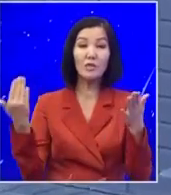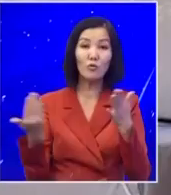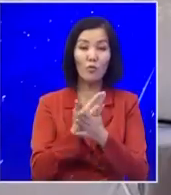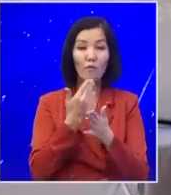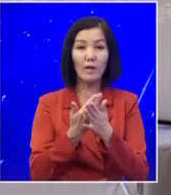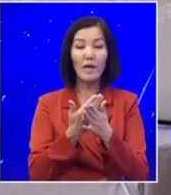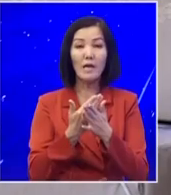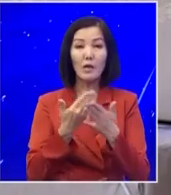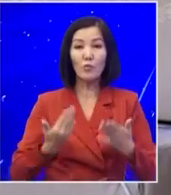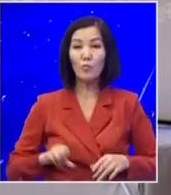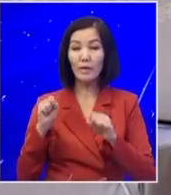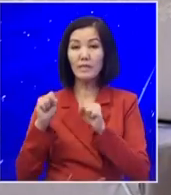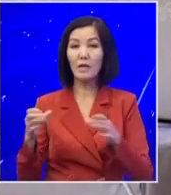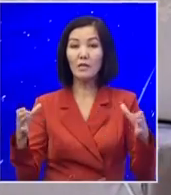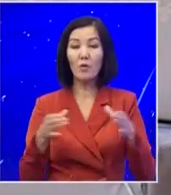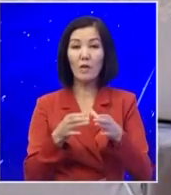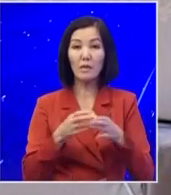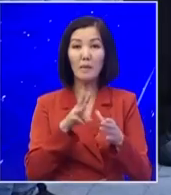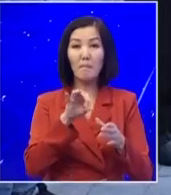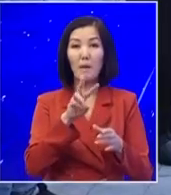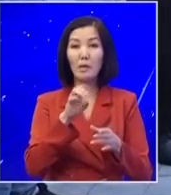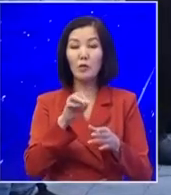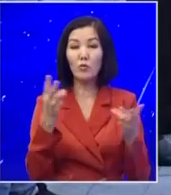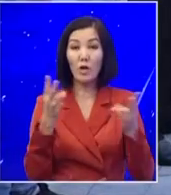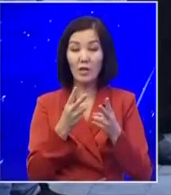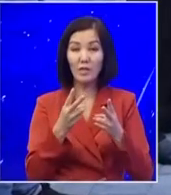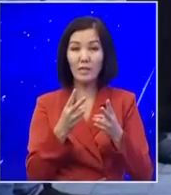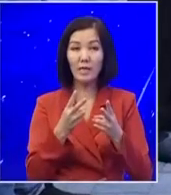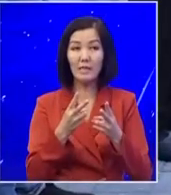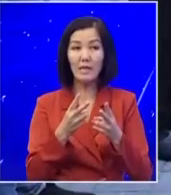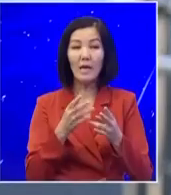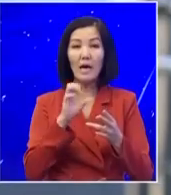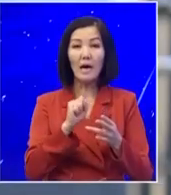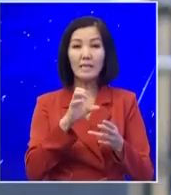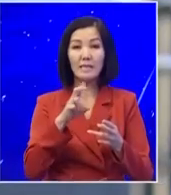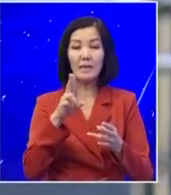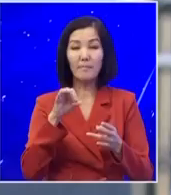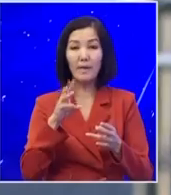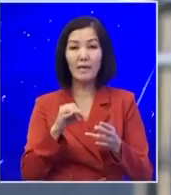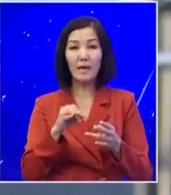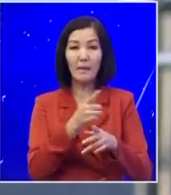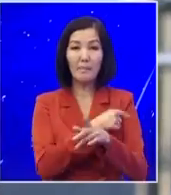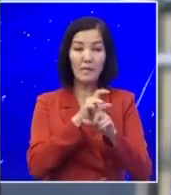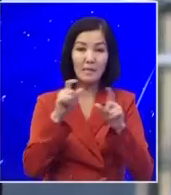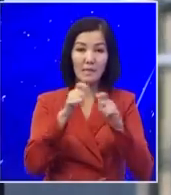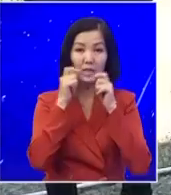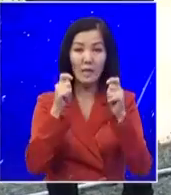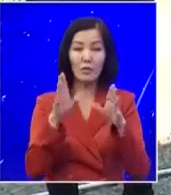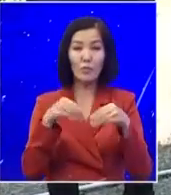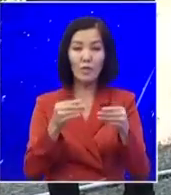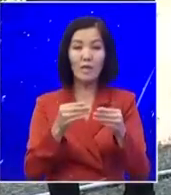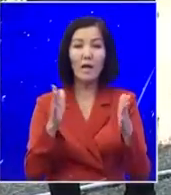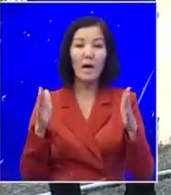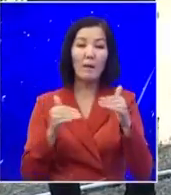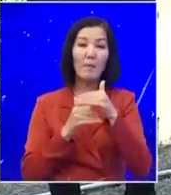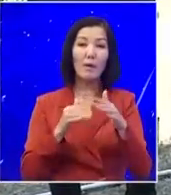жансақтау бөліміне мультипараметрлі мониторлар қажет болатын. Сондықтан АСПМК серіктестігінің тартуы медицина ұжымын қуантты. Табысталған